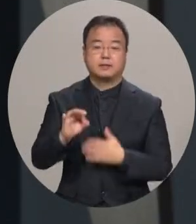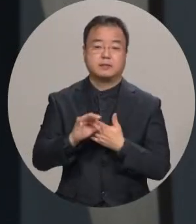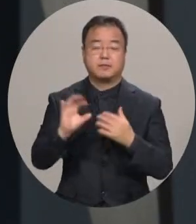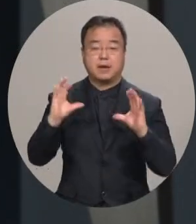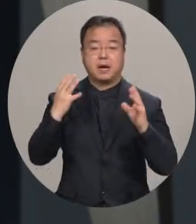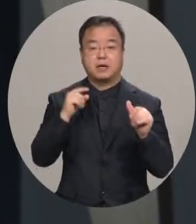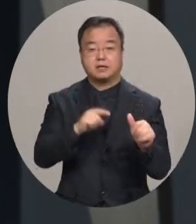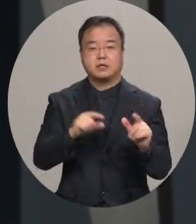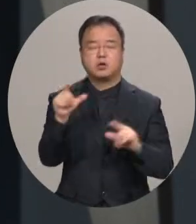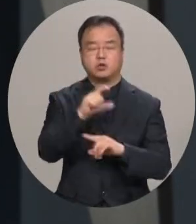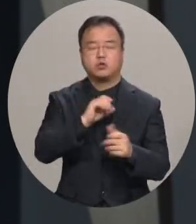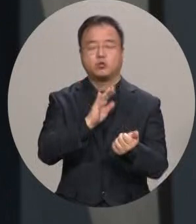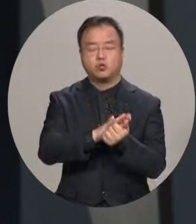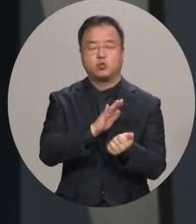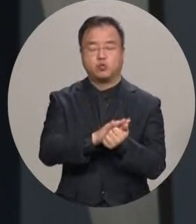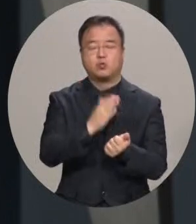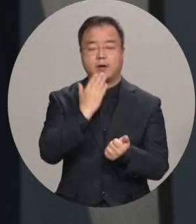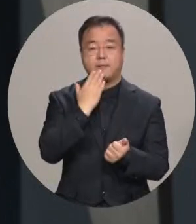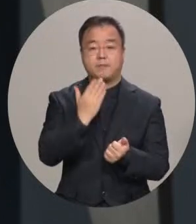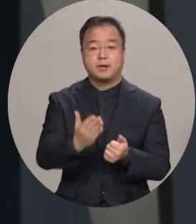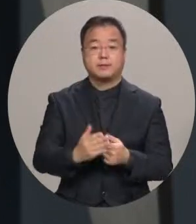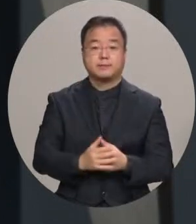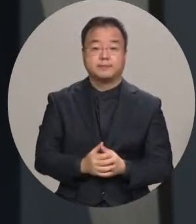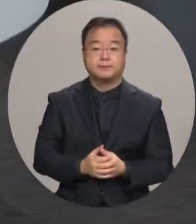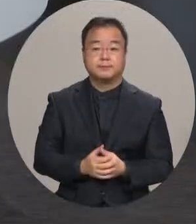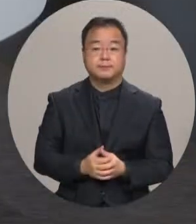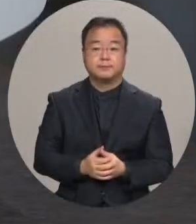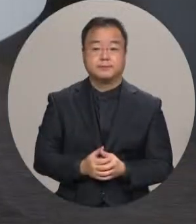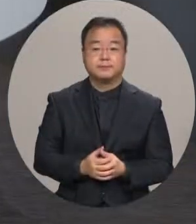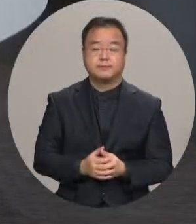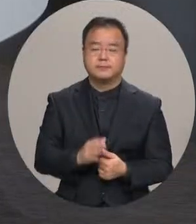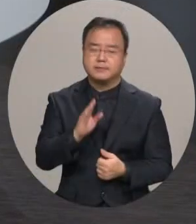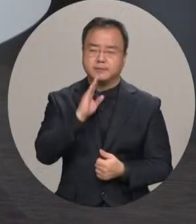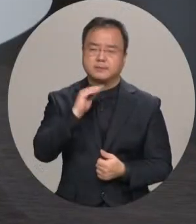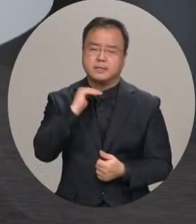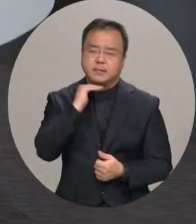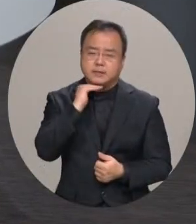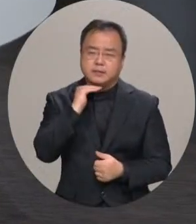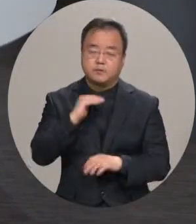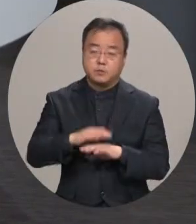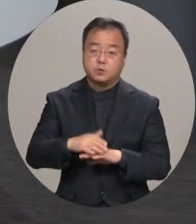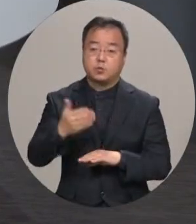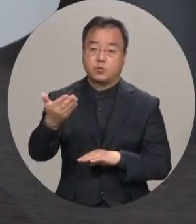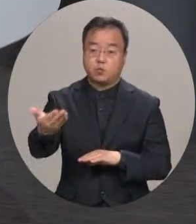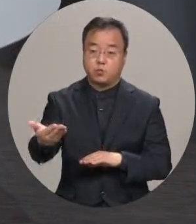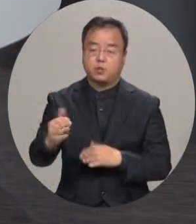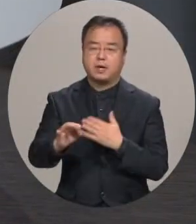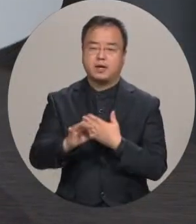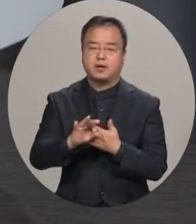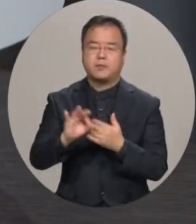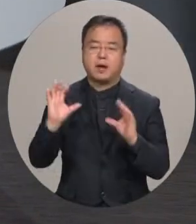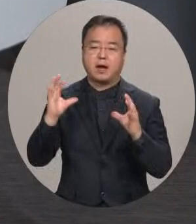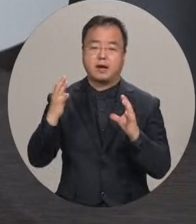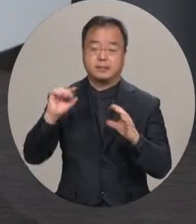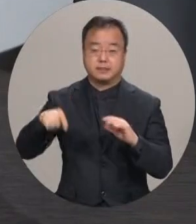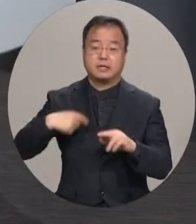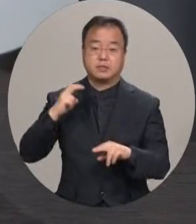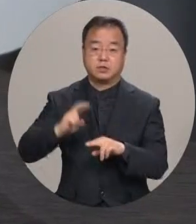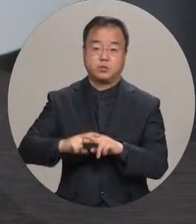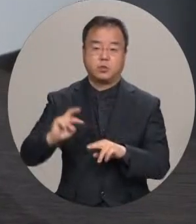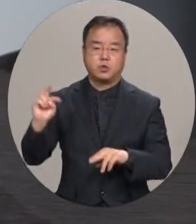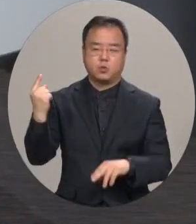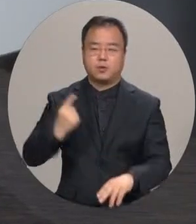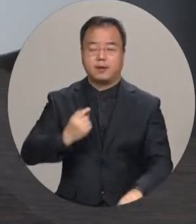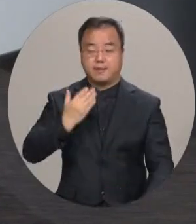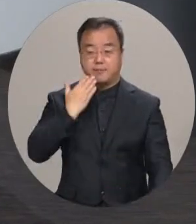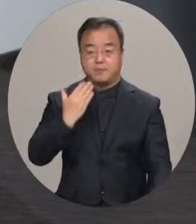아이들에게 많은 더 도움이 될 거라고 생각합니다. 네, 기다리고 손을 내밀어주면 이 아이들이 제자리로 올 수 있는 힘이 있다.